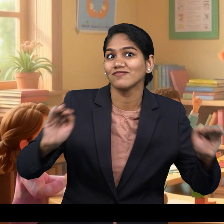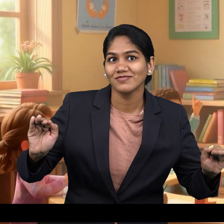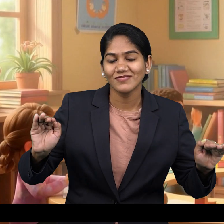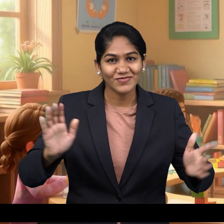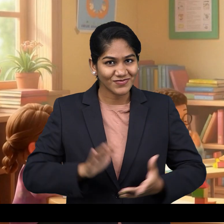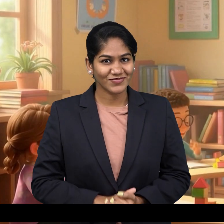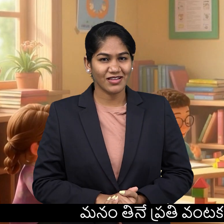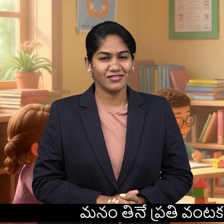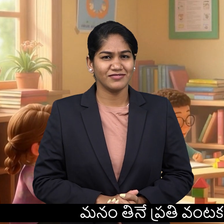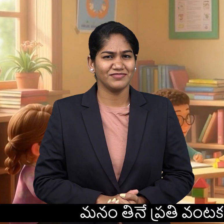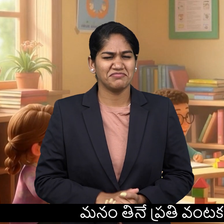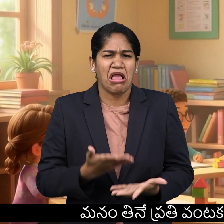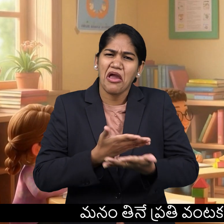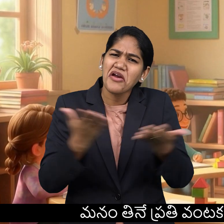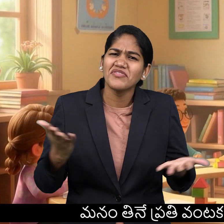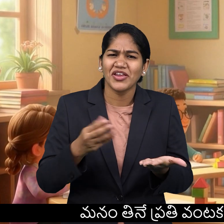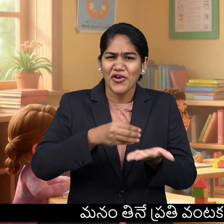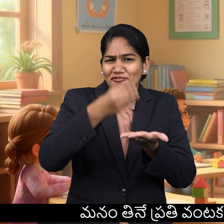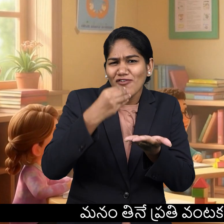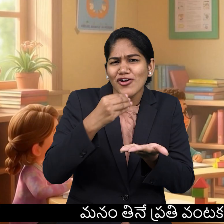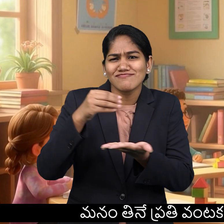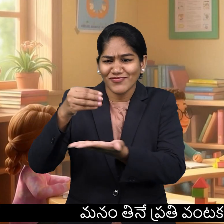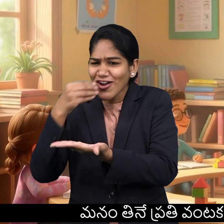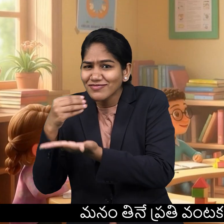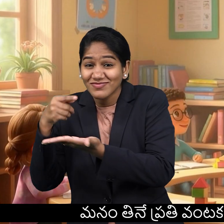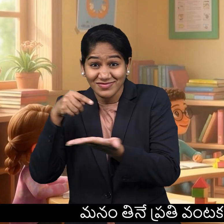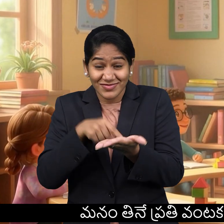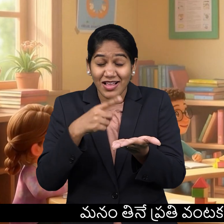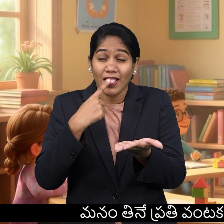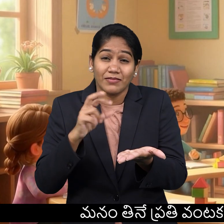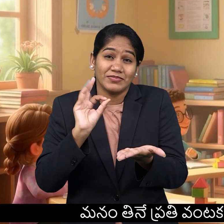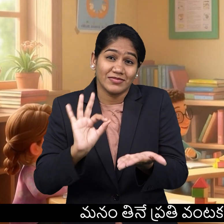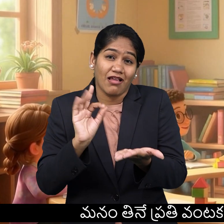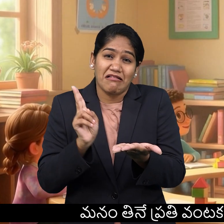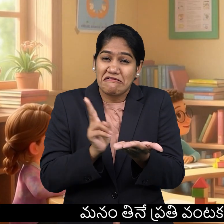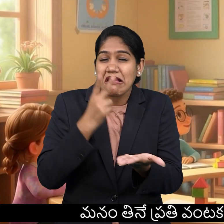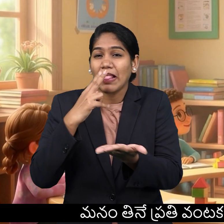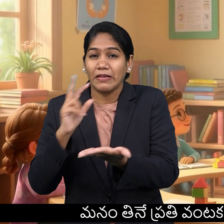పిల్లలారా, మనం తినే ప్రతి వంటకం భిన్నమైన రుచిని కలిగి ఉంటుంది.